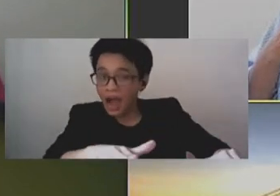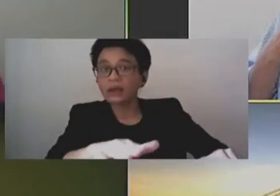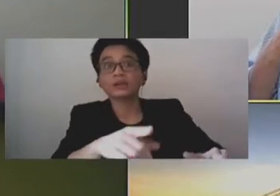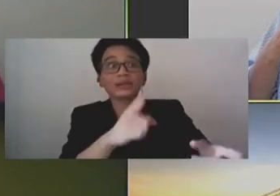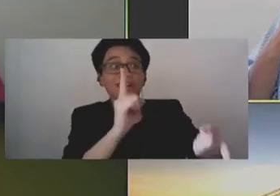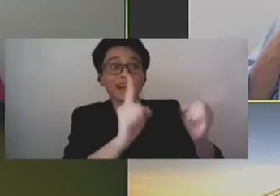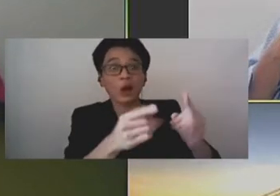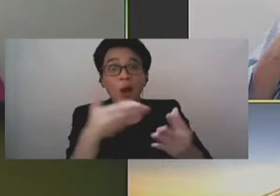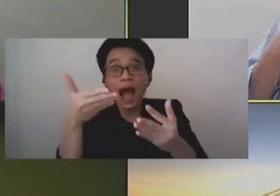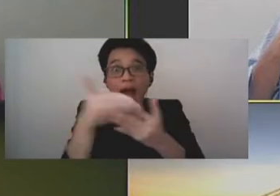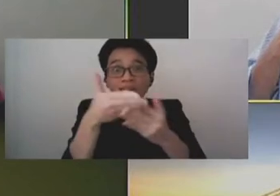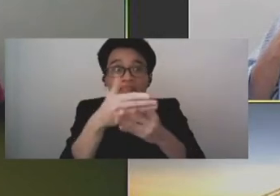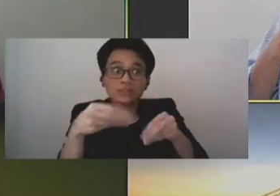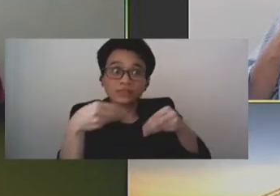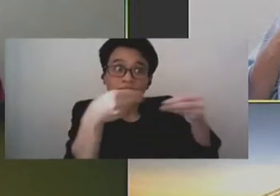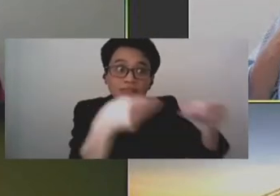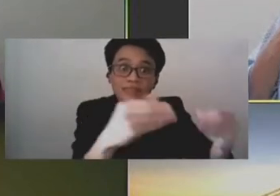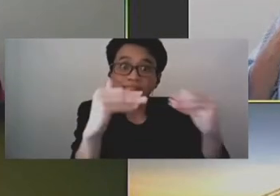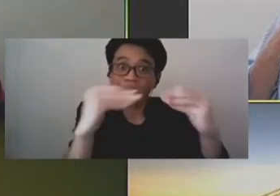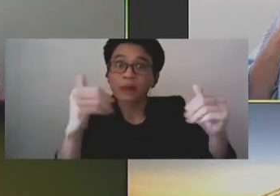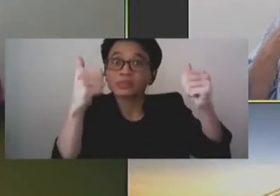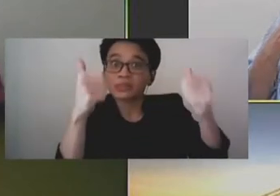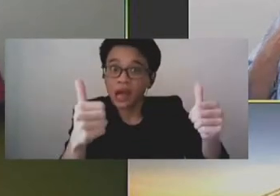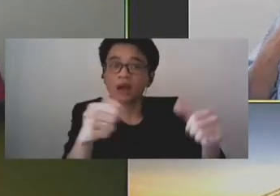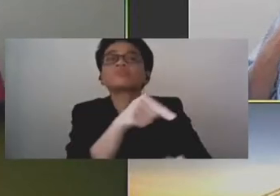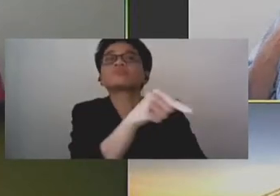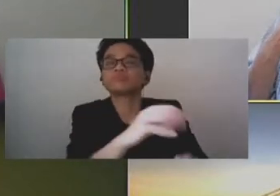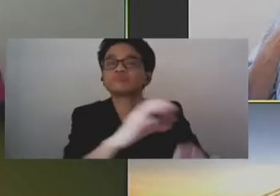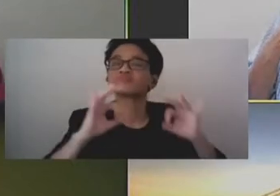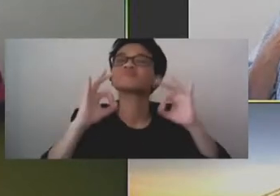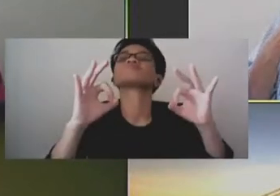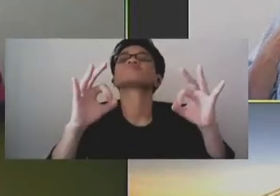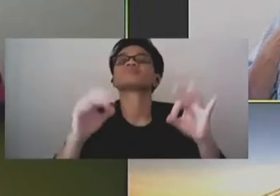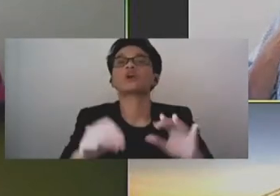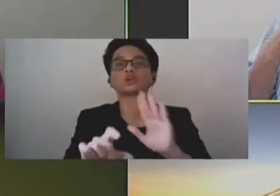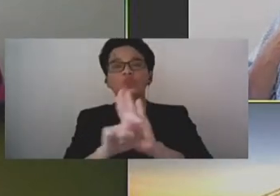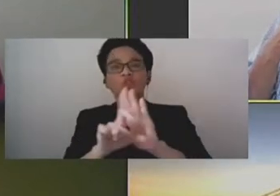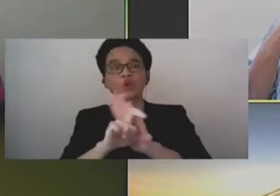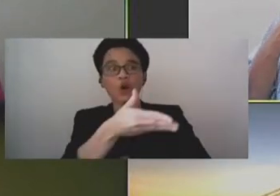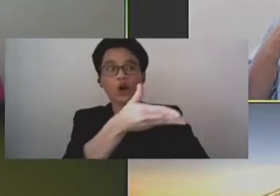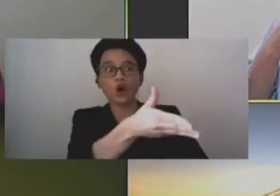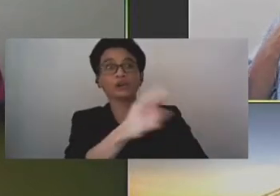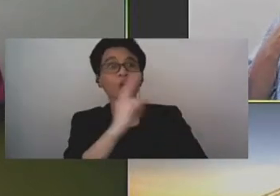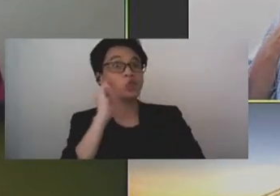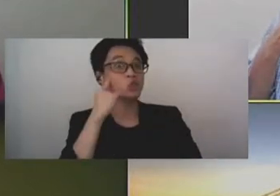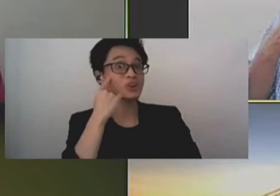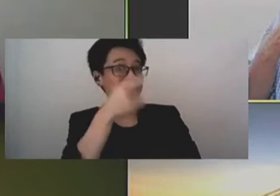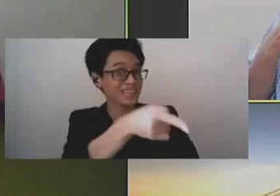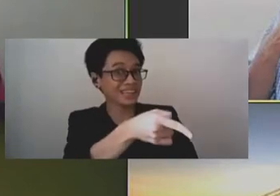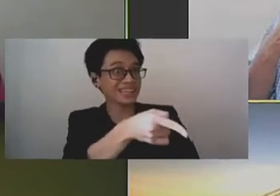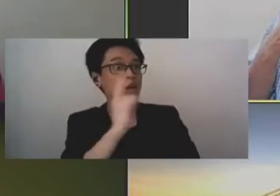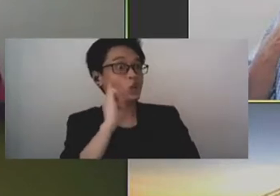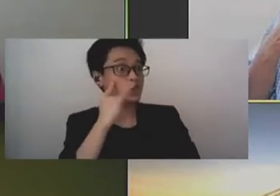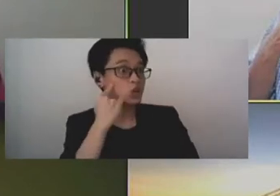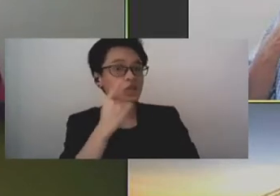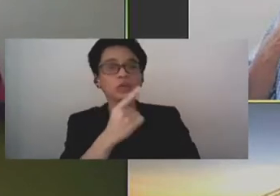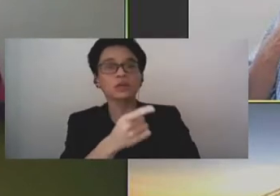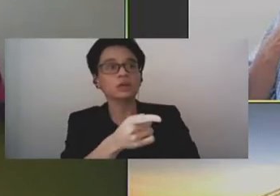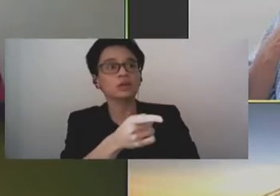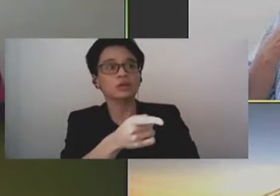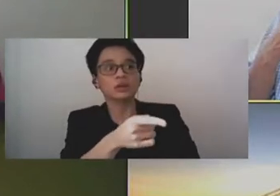dengan anak-anak yang lain. Khususnya cuma disabilitas pure tuli ya mas, yang khusus cuma tuli gitu. Jadi banyak orang tua